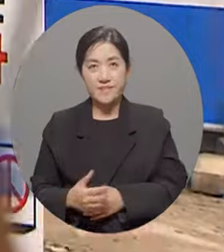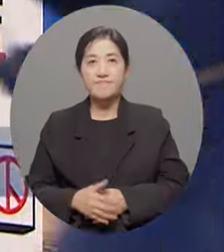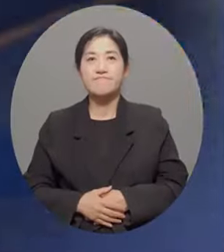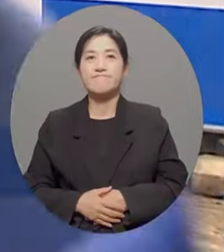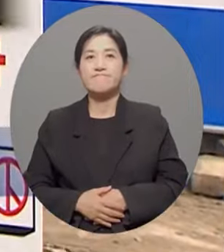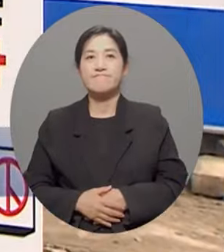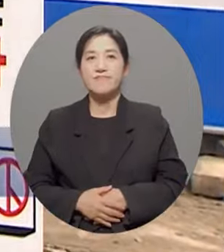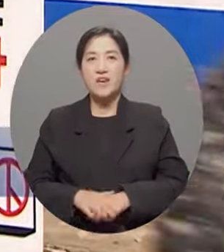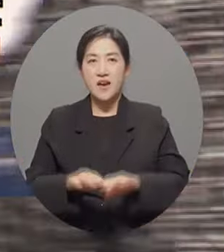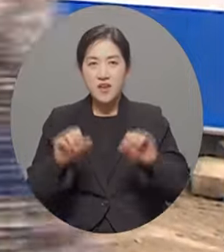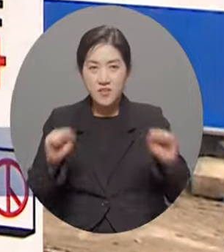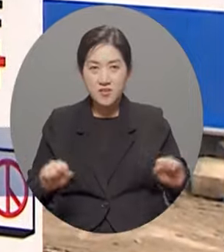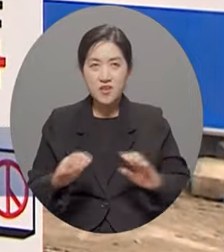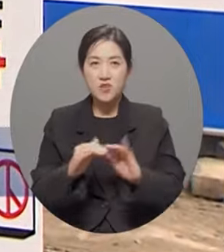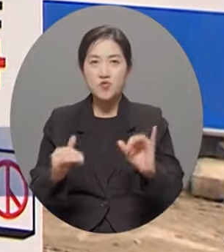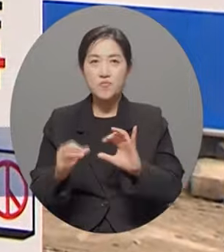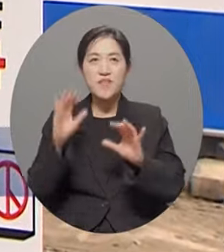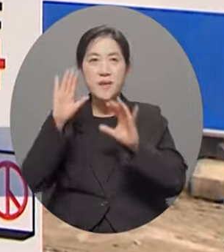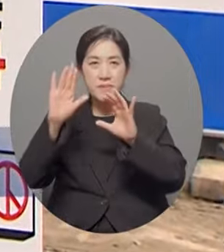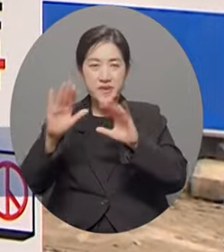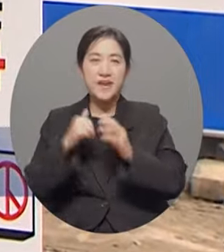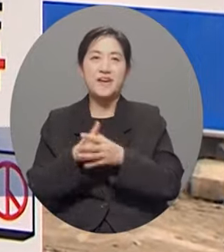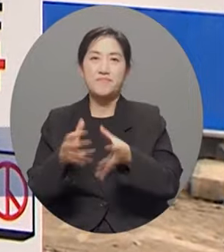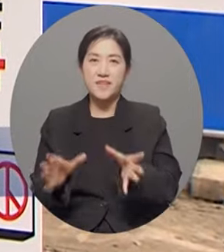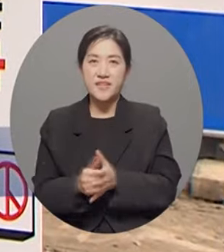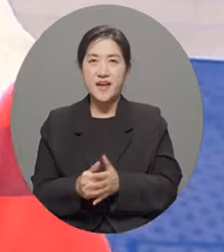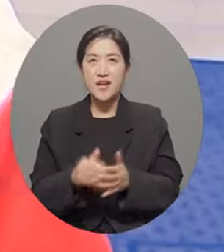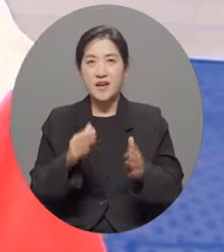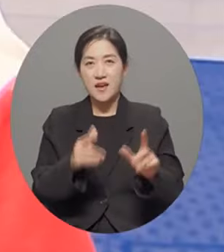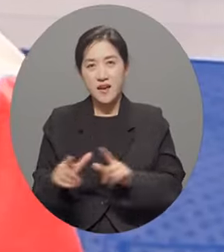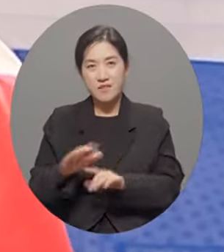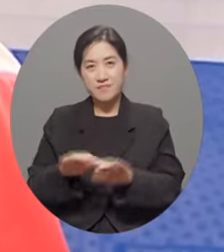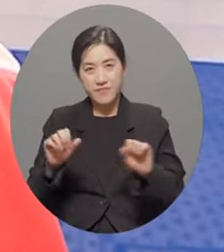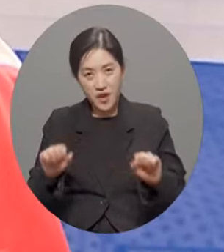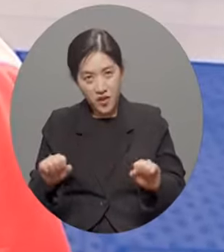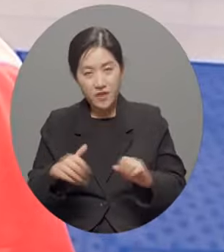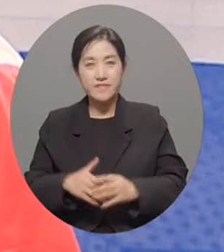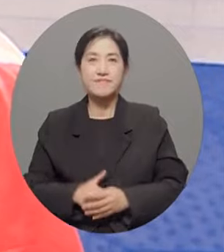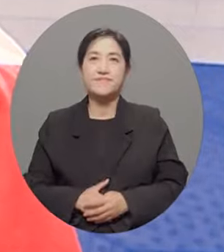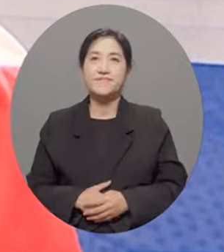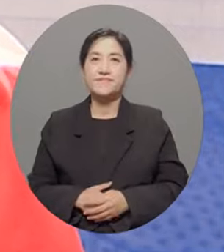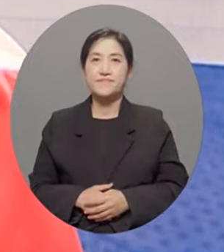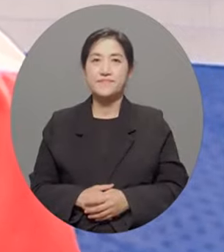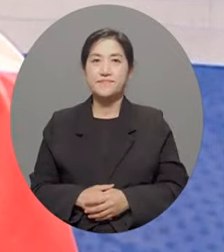안녕하세요. 박 후보입니다. MBC 뉴스 손하늘입니다.